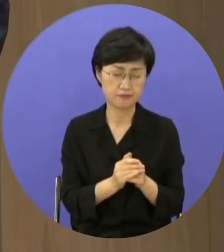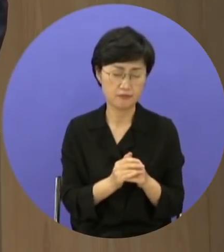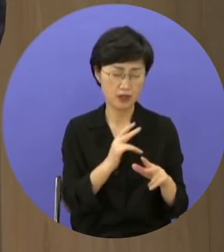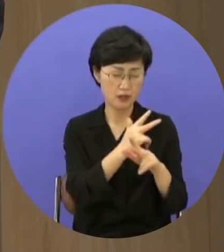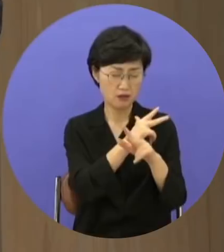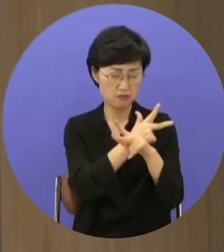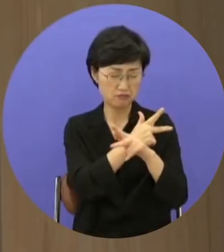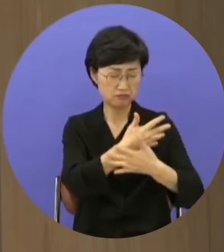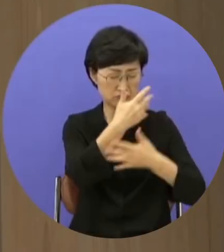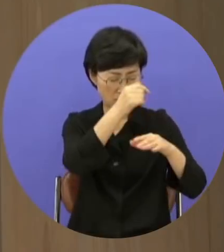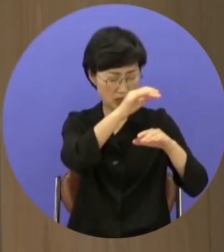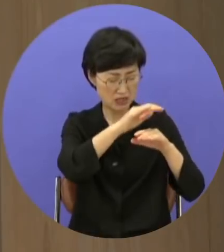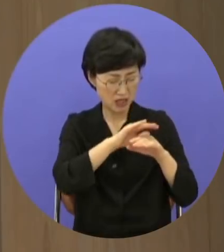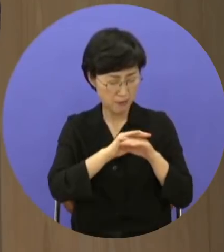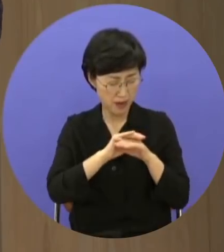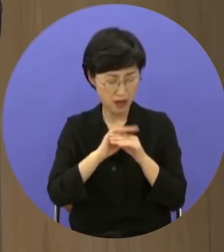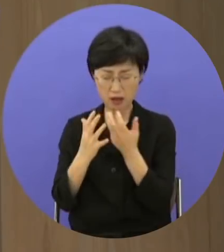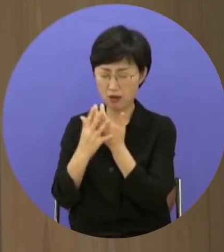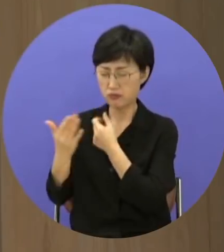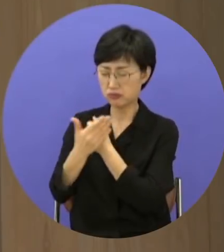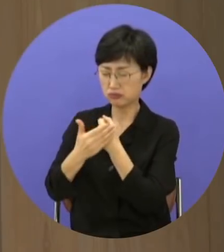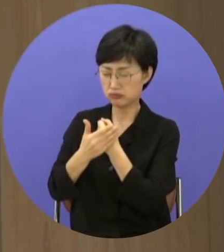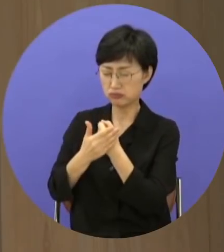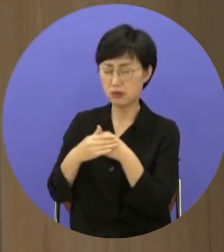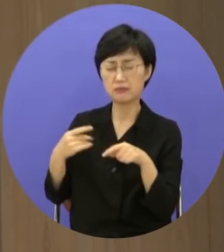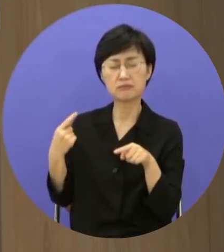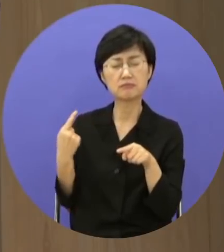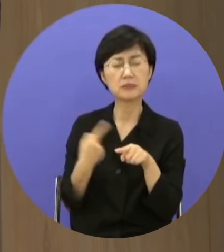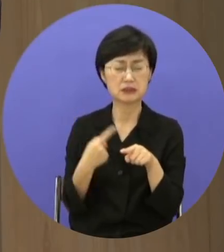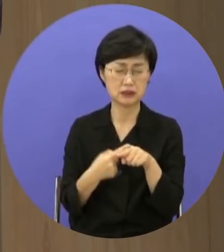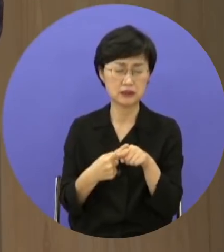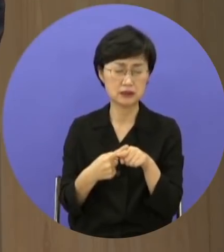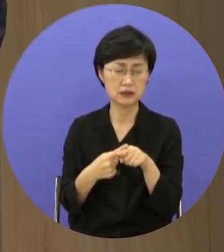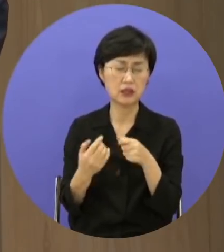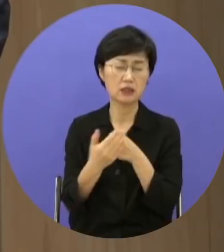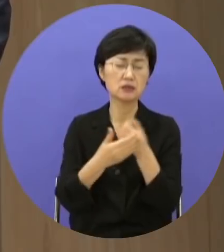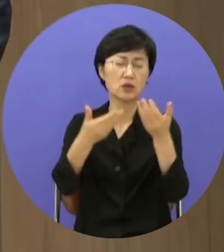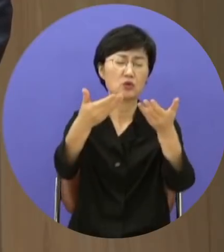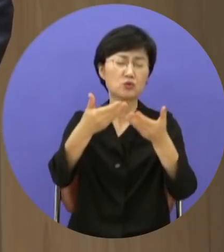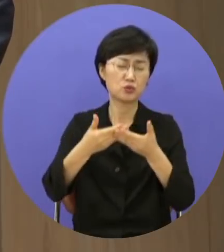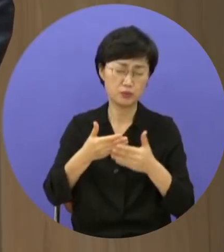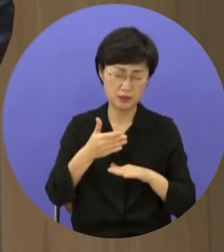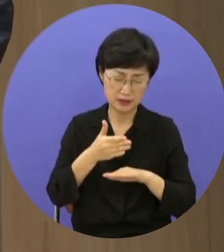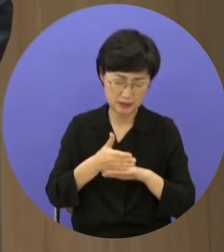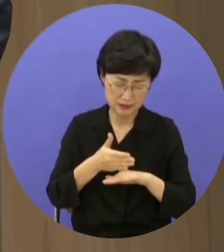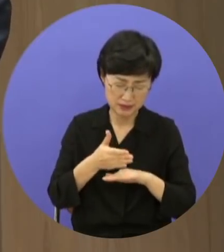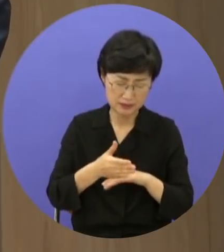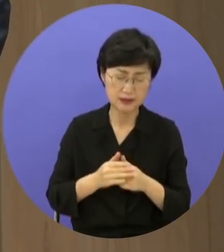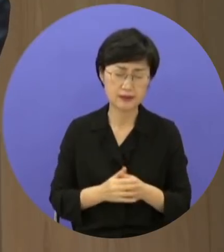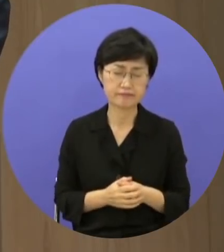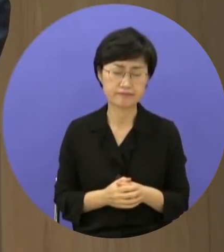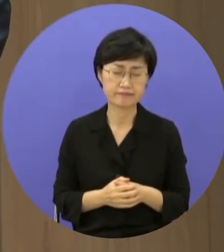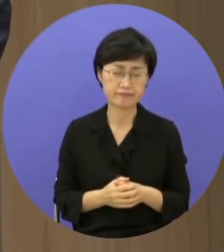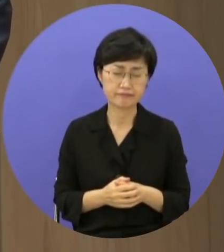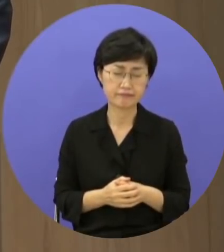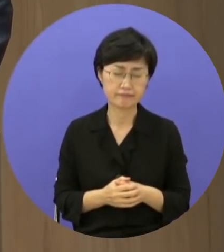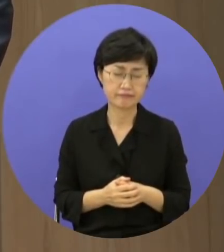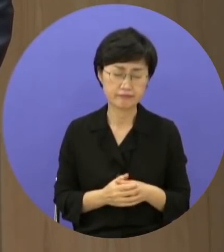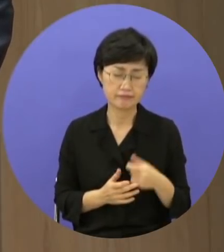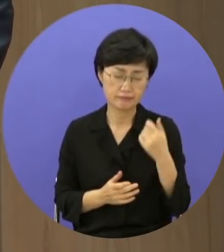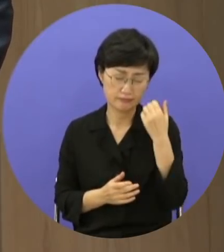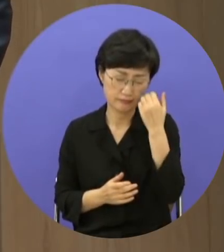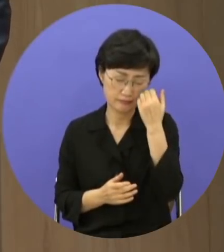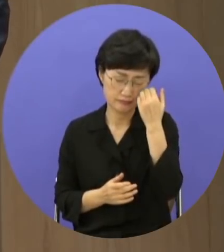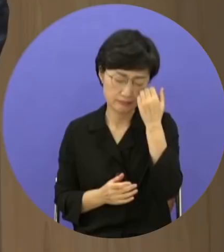대면화하자는 메시지가 선포되었습니다. As the coronavirus pandemic becomes prolonged, obstructing normal worship and meeting proceedings, you